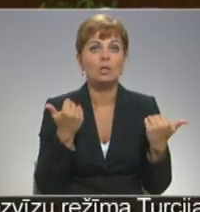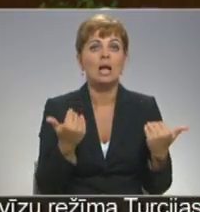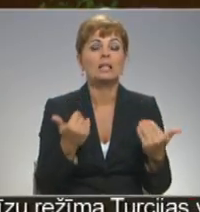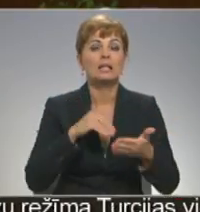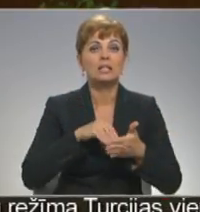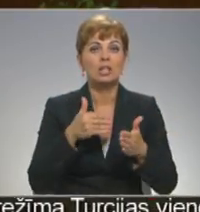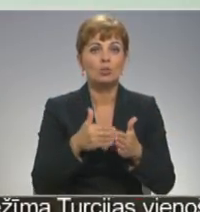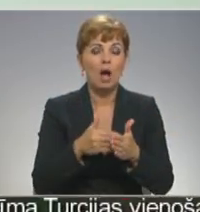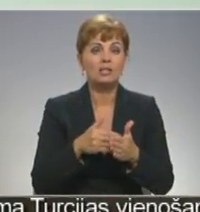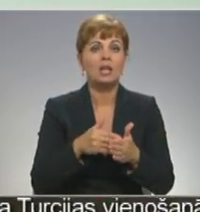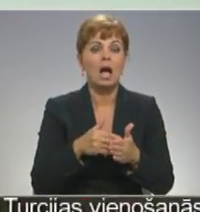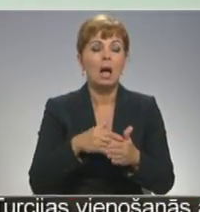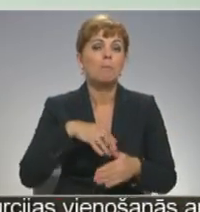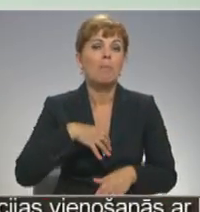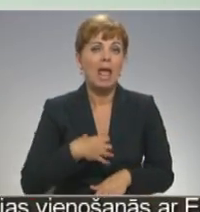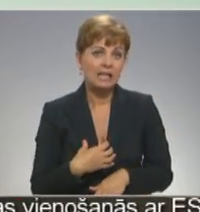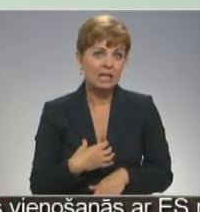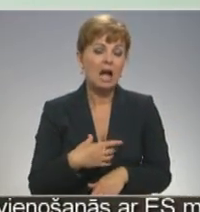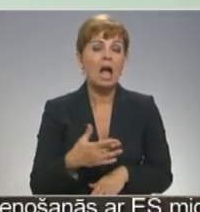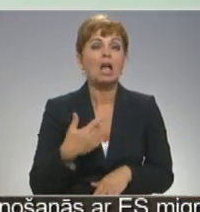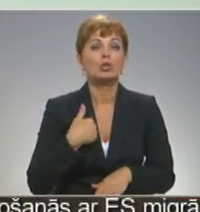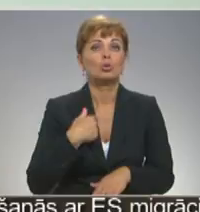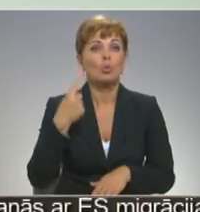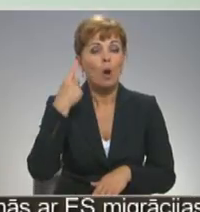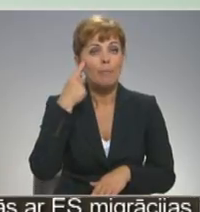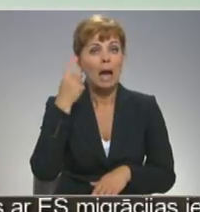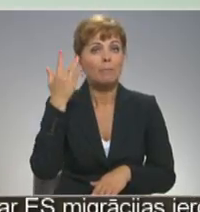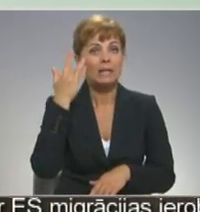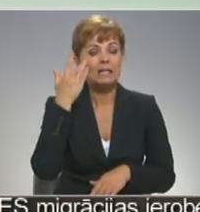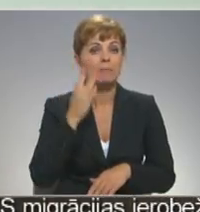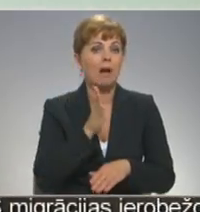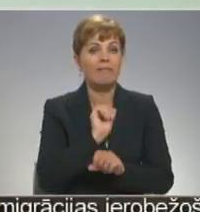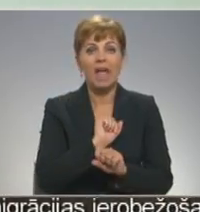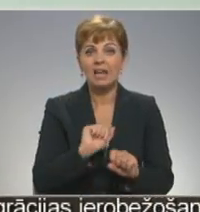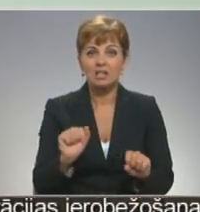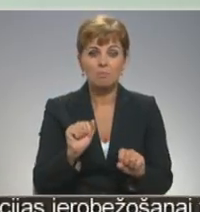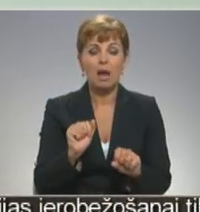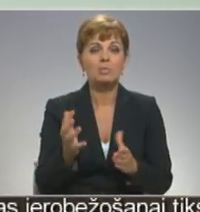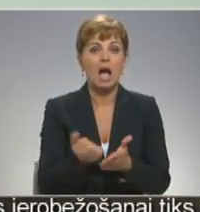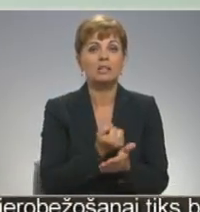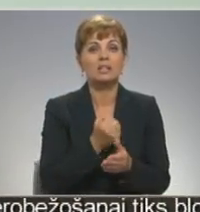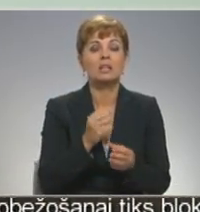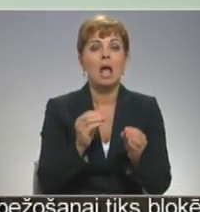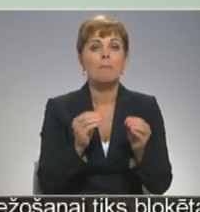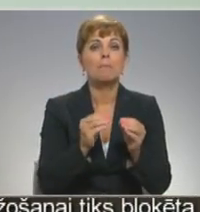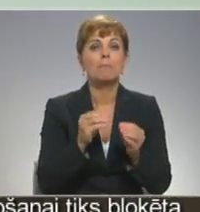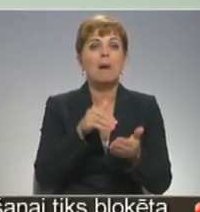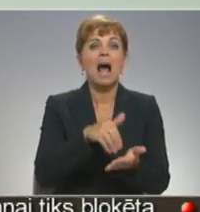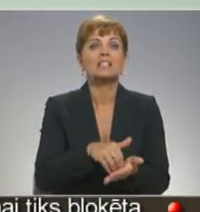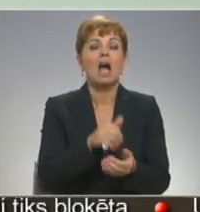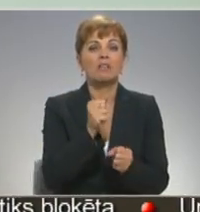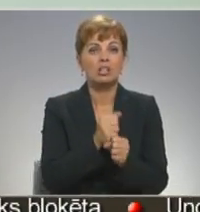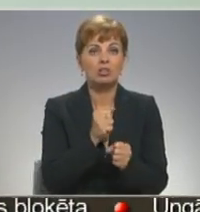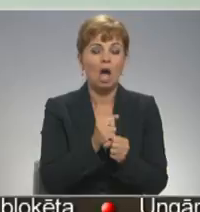situācija pavisam ir bēdīga. Es domāju, ka principā ir gandrīz neiespējami atrast patstāvīgu darbu. Tur varētu